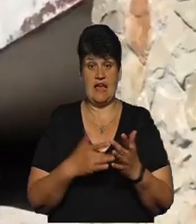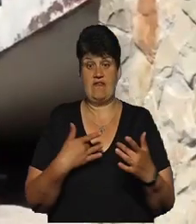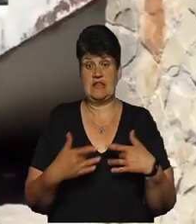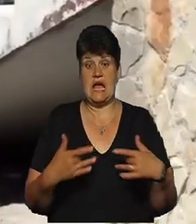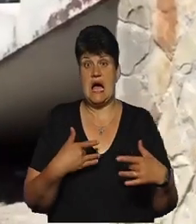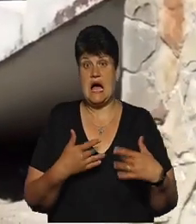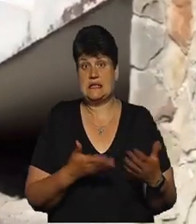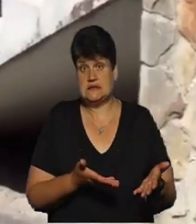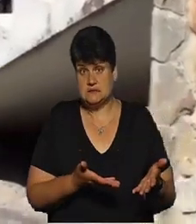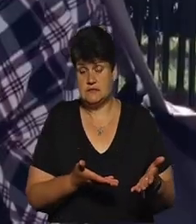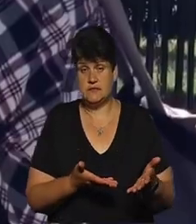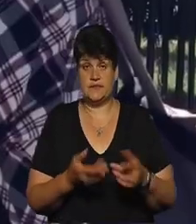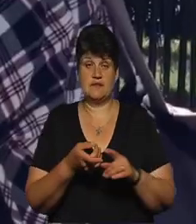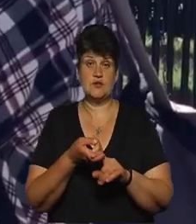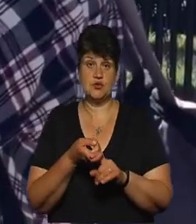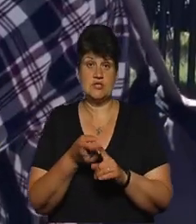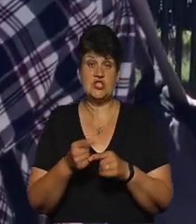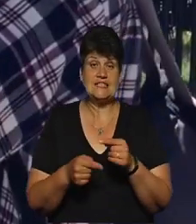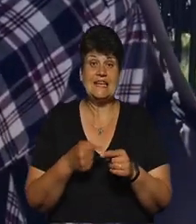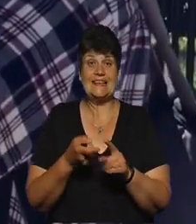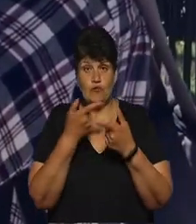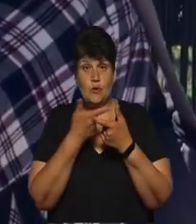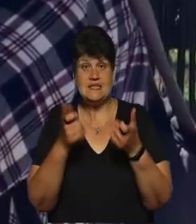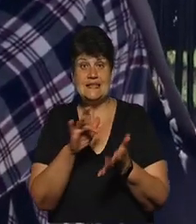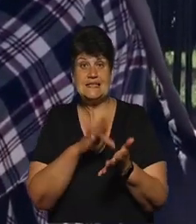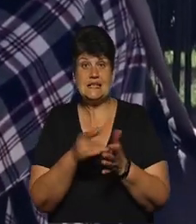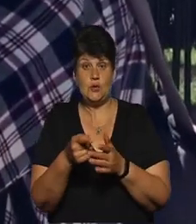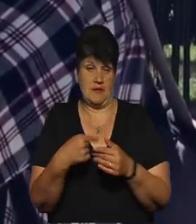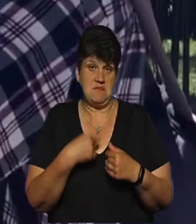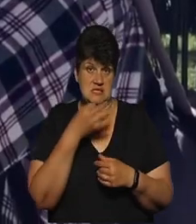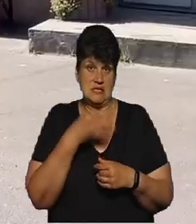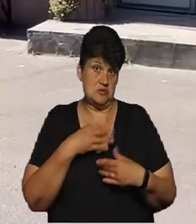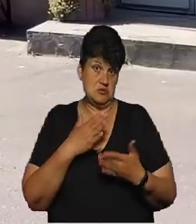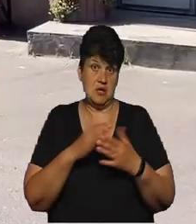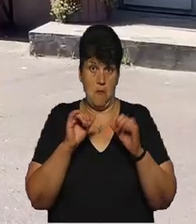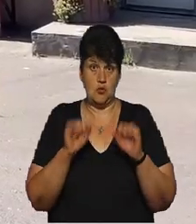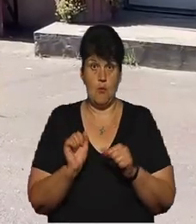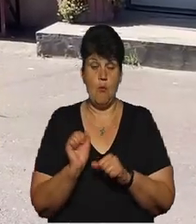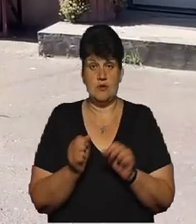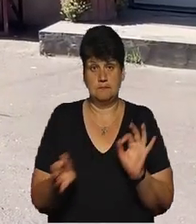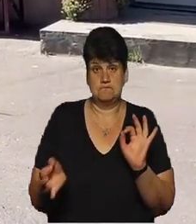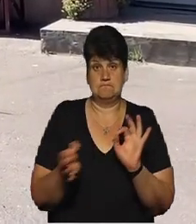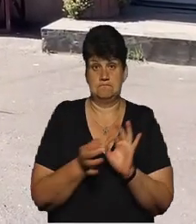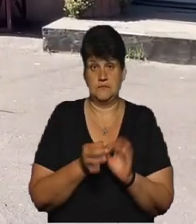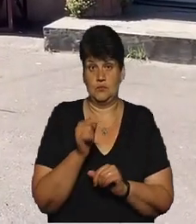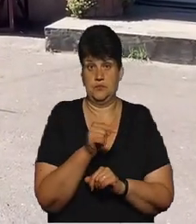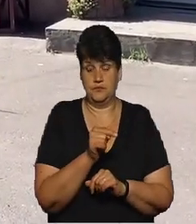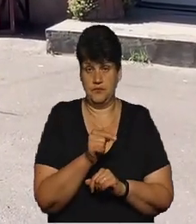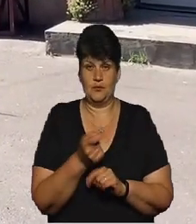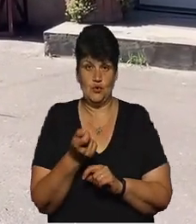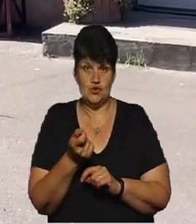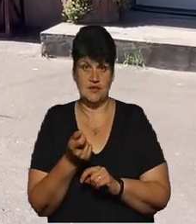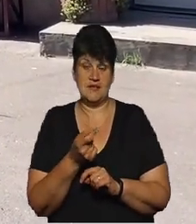через туристичний інформаційний центр Тернополя нам сказали, що є така можливість, можна доєднатися до групи. Тому трошки вийшла така